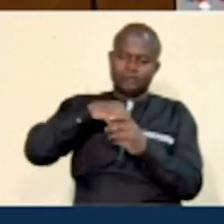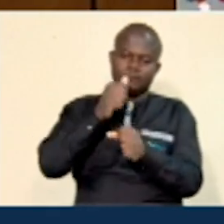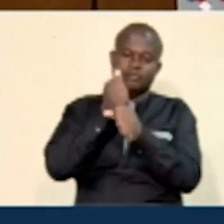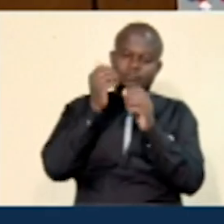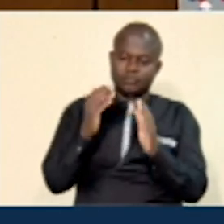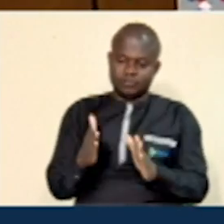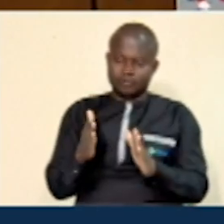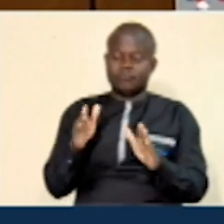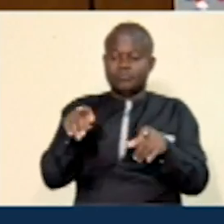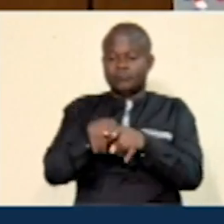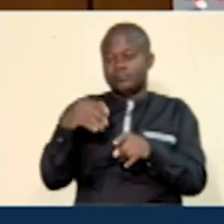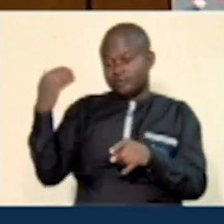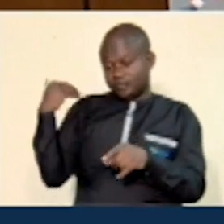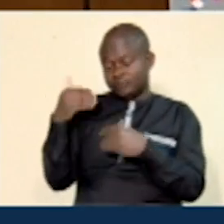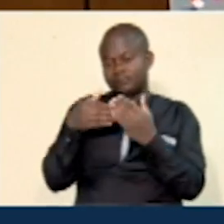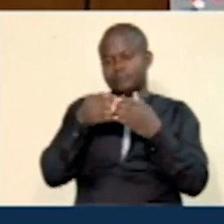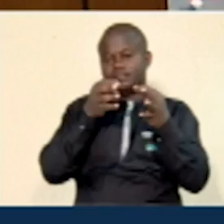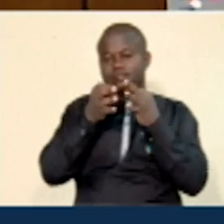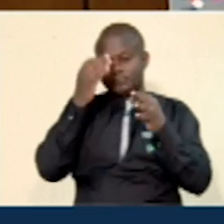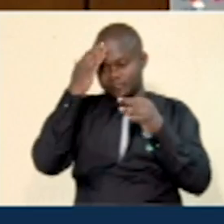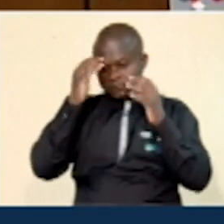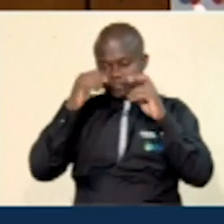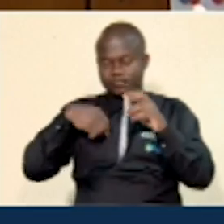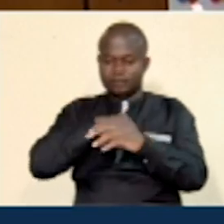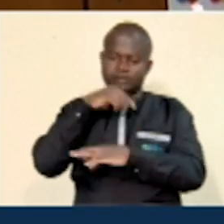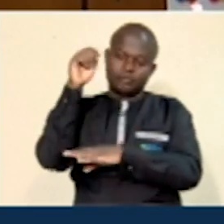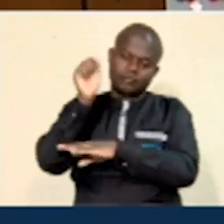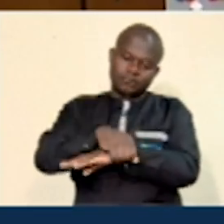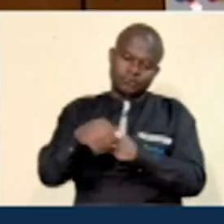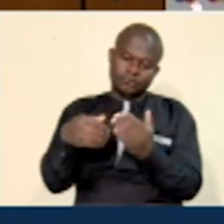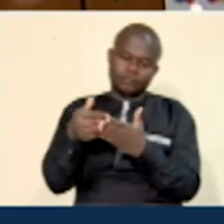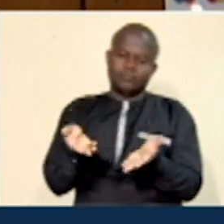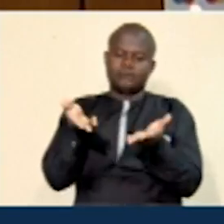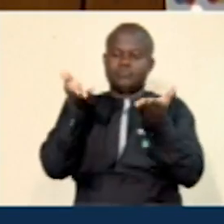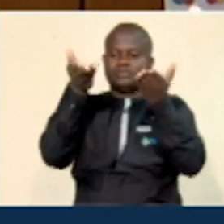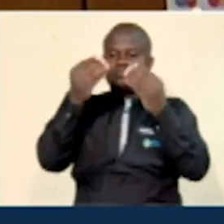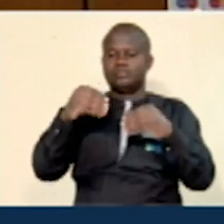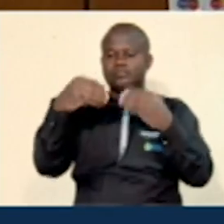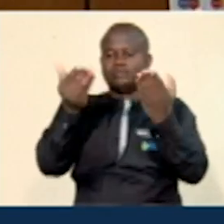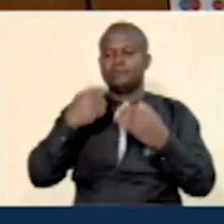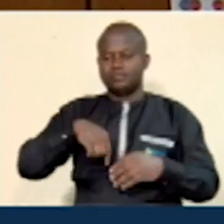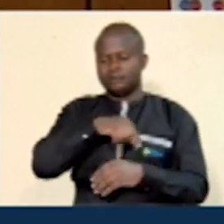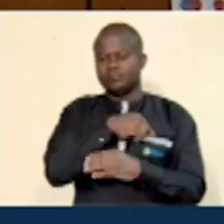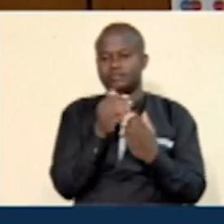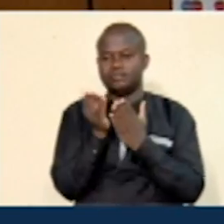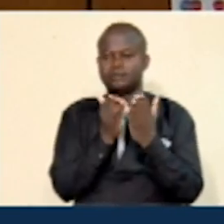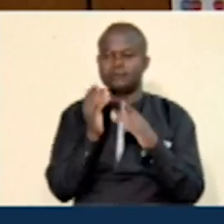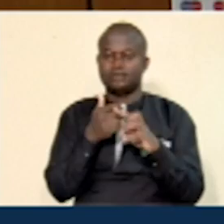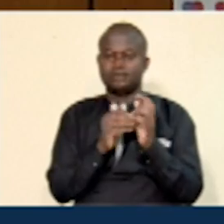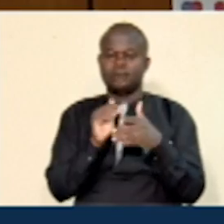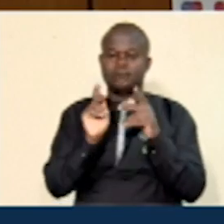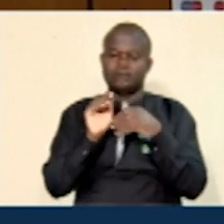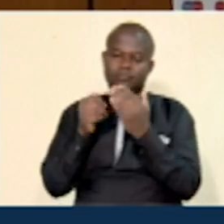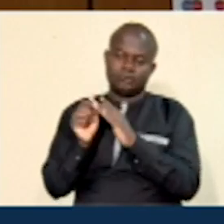n'abakozi nk'uko nabivuze kugira ngo turusheho kuzamura imitangire yacu ya serivisi ndetse